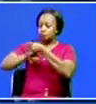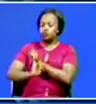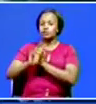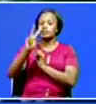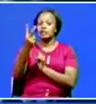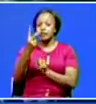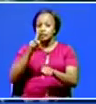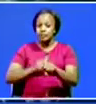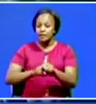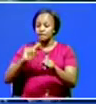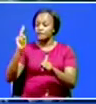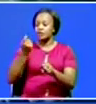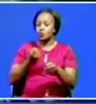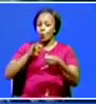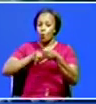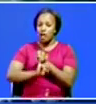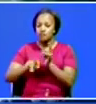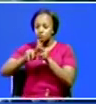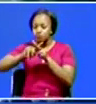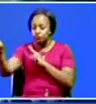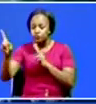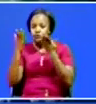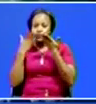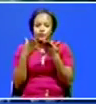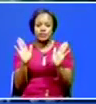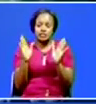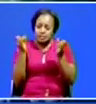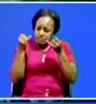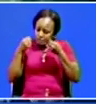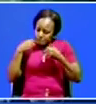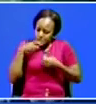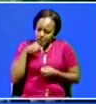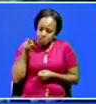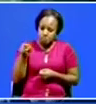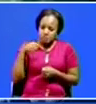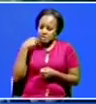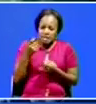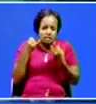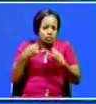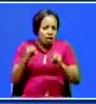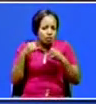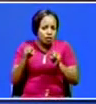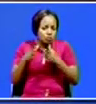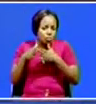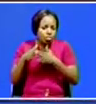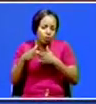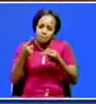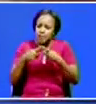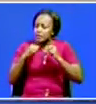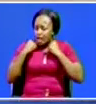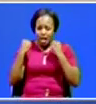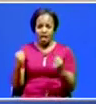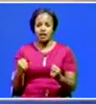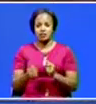kukimbia, anadai kuwa anajaribu pakubwa kukwea mlima wa kufanya mapenzi. Si